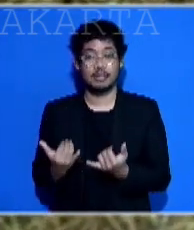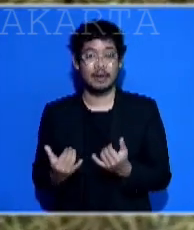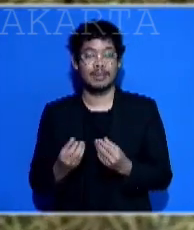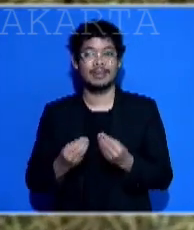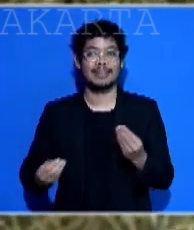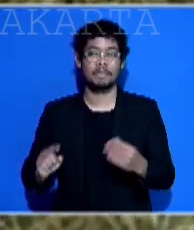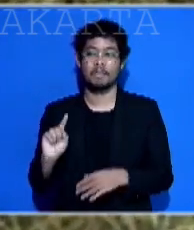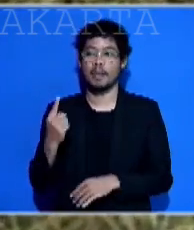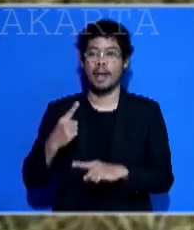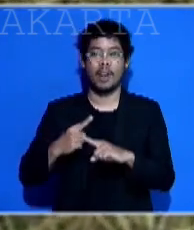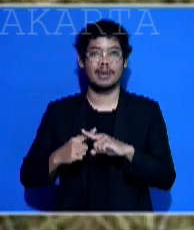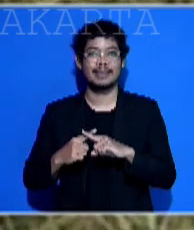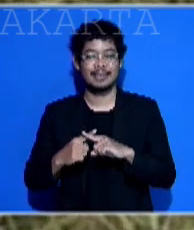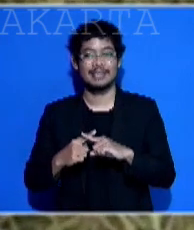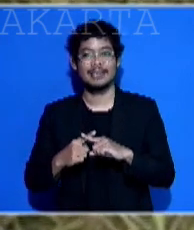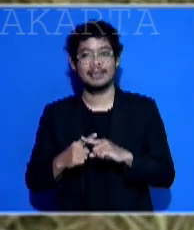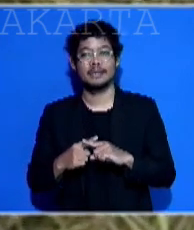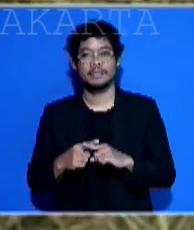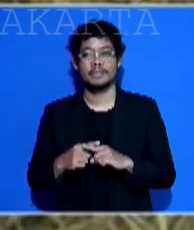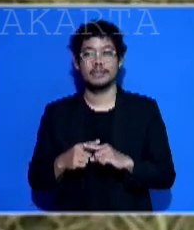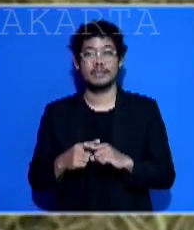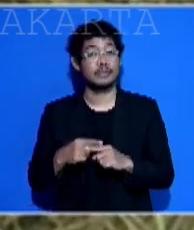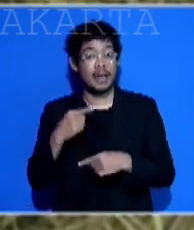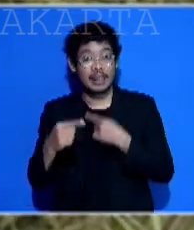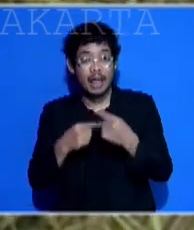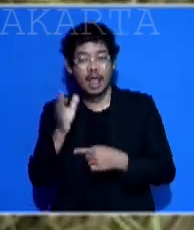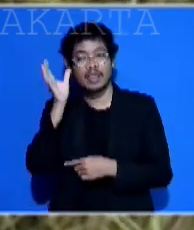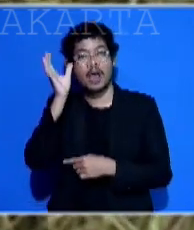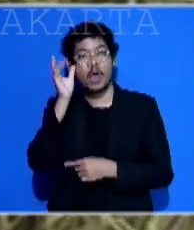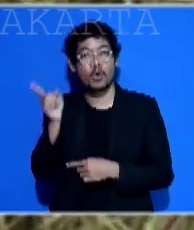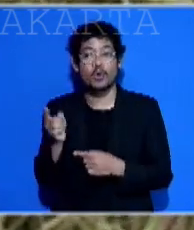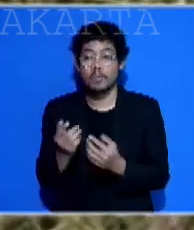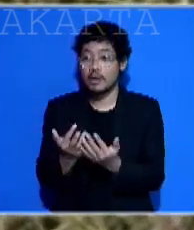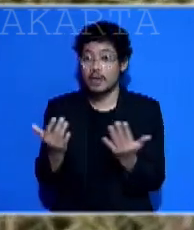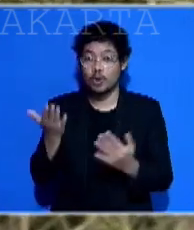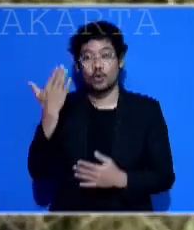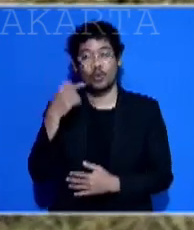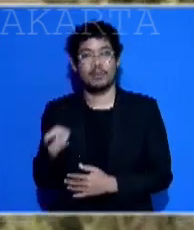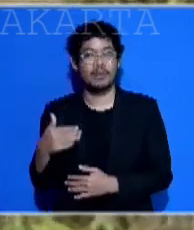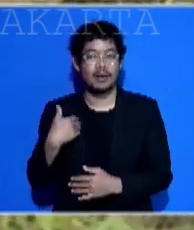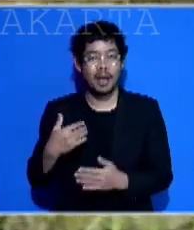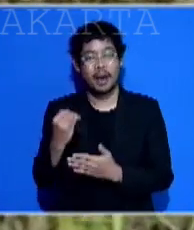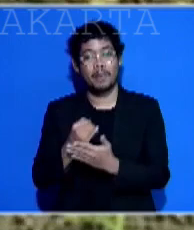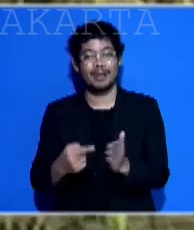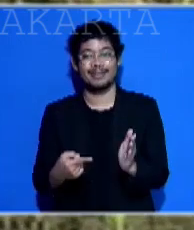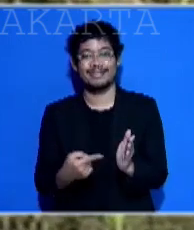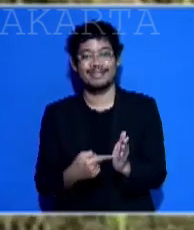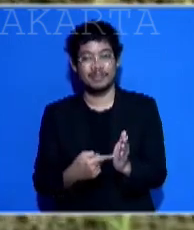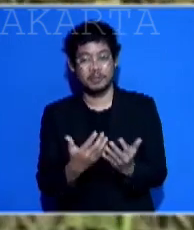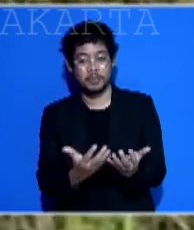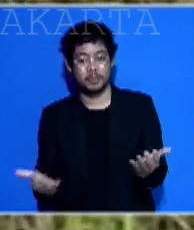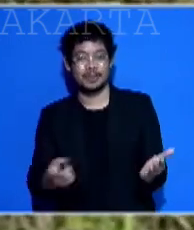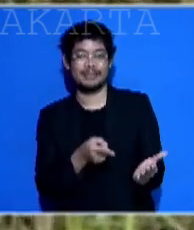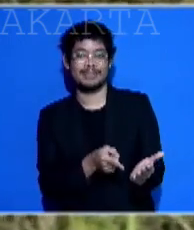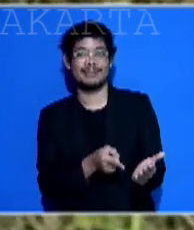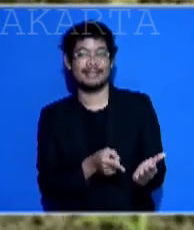kali buka cita niki mboten reti-reti nggih pun enten gambare niku. Menika nyariosaken menapa, Pak? Gambar